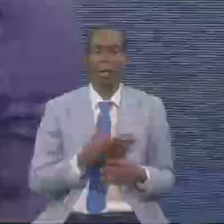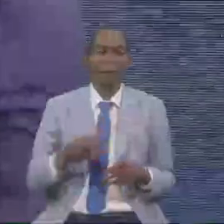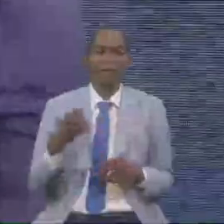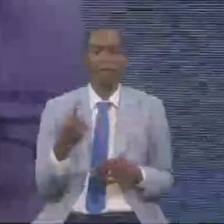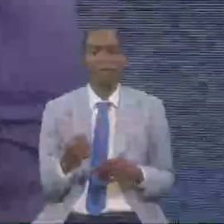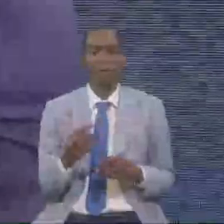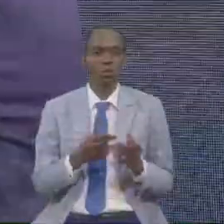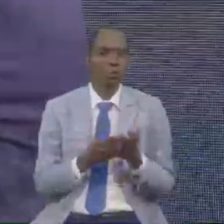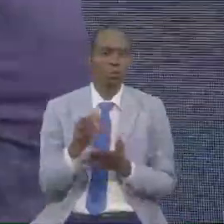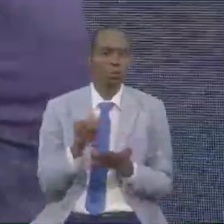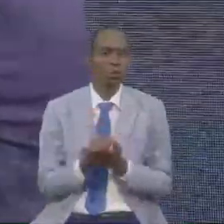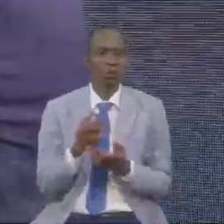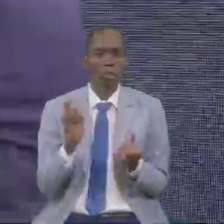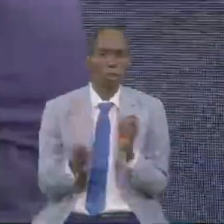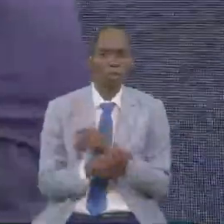ne transforme pas.